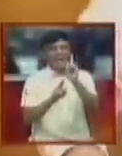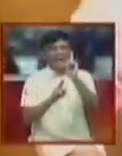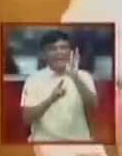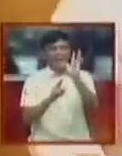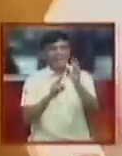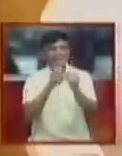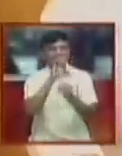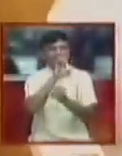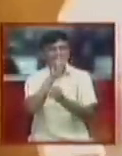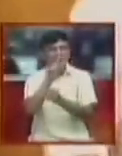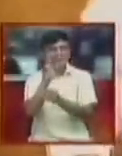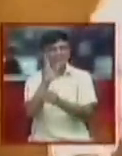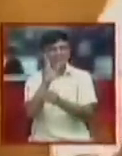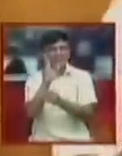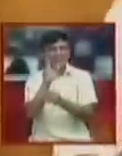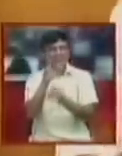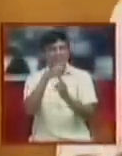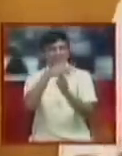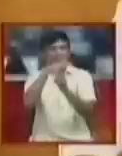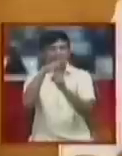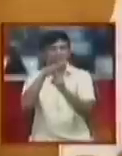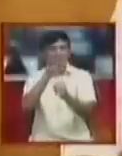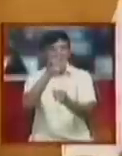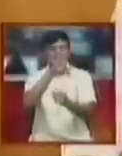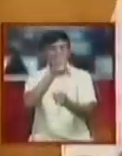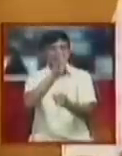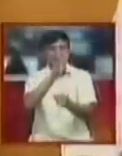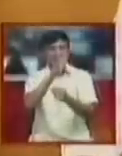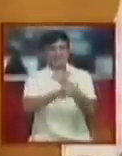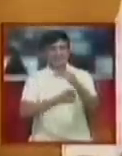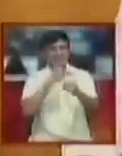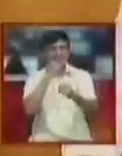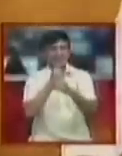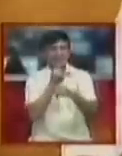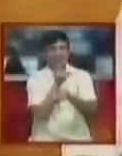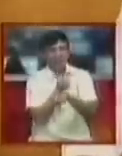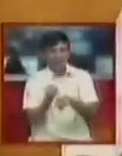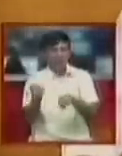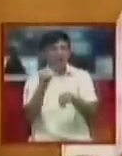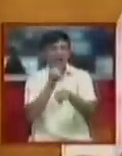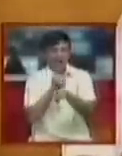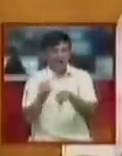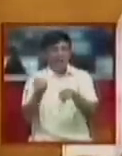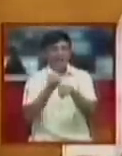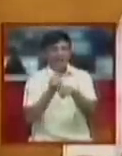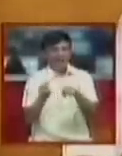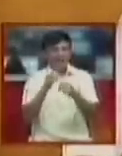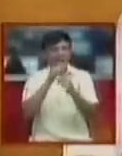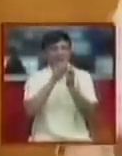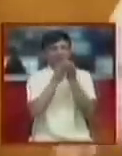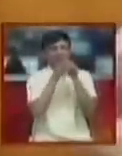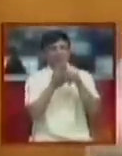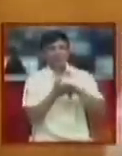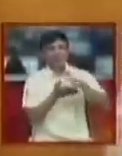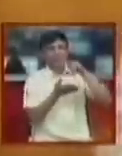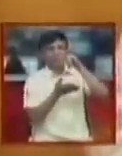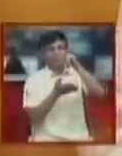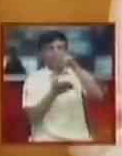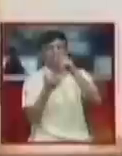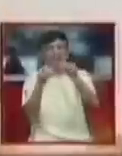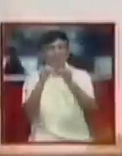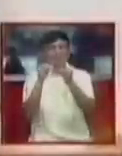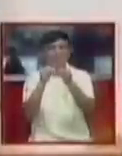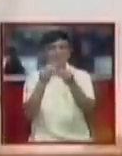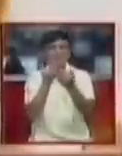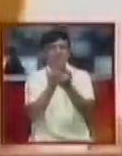nating C-130 na 36 na taon nang rumoronda sa himpapawid. Dalawa pang